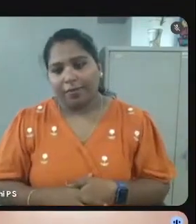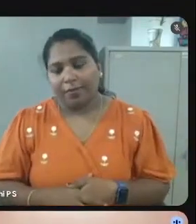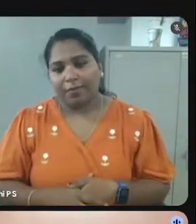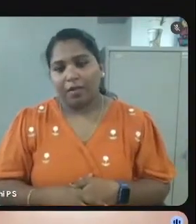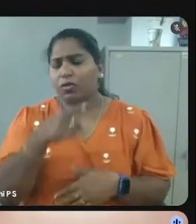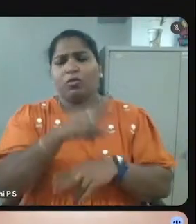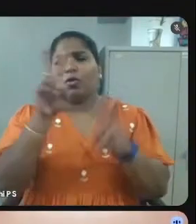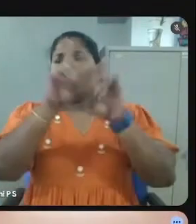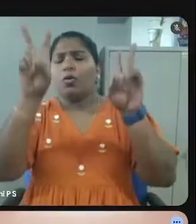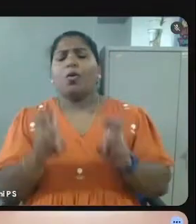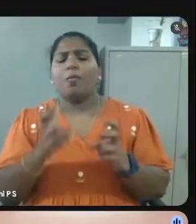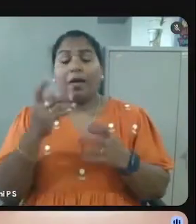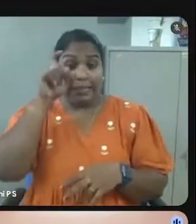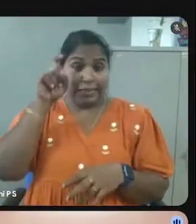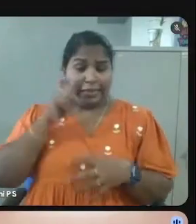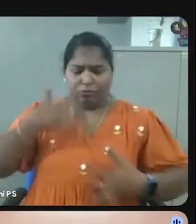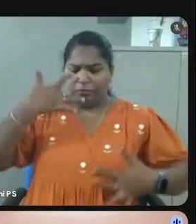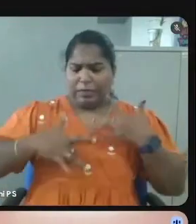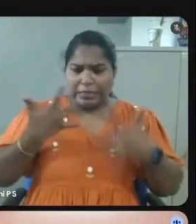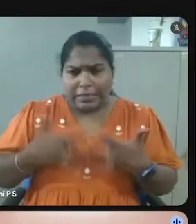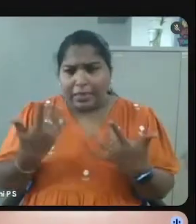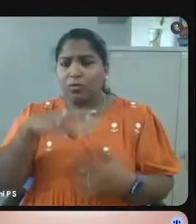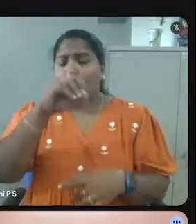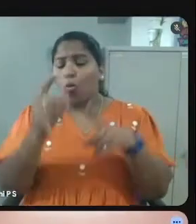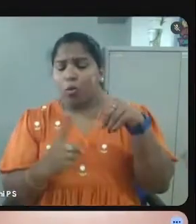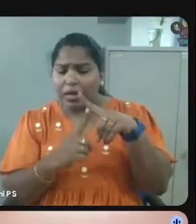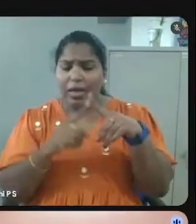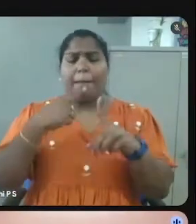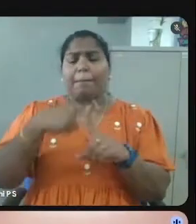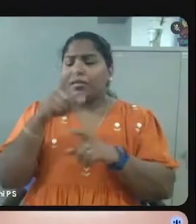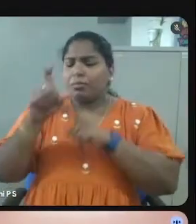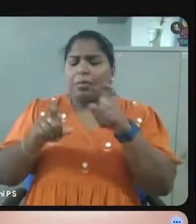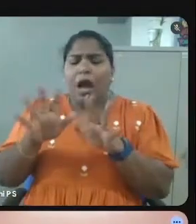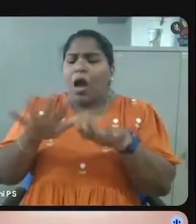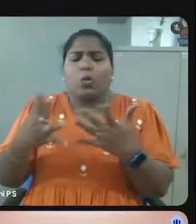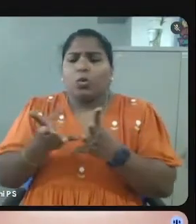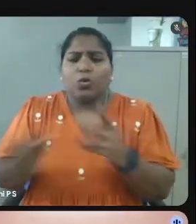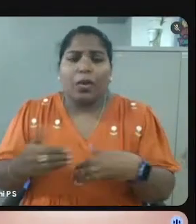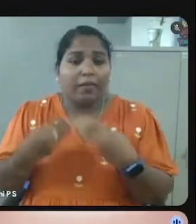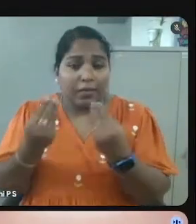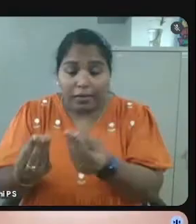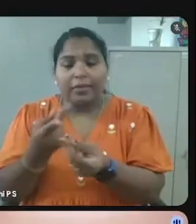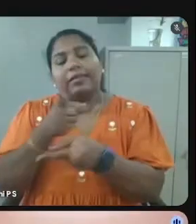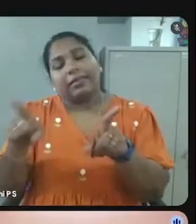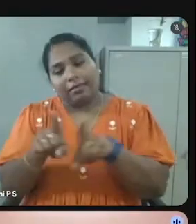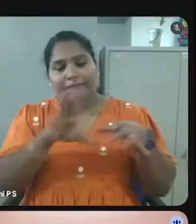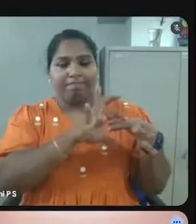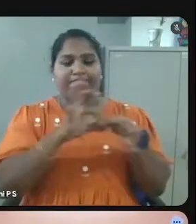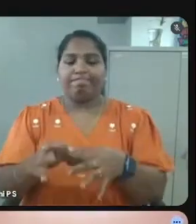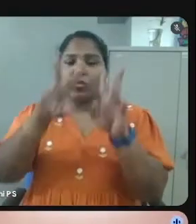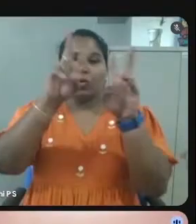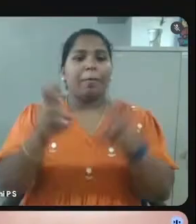ലൈംഗികതയും ഓക്യുപേഷണൽ തെറപ്പിയും ഭിന്നശേഷിയുള്ളവർക്കായുള്ള സമീപനങ്ങൾ എന്ന വിഷയത്തിൽ ഇന്നത്തെ സെഷൻ കൈകാര്യം